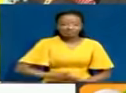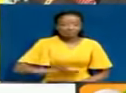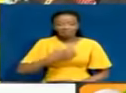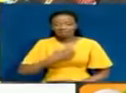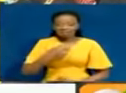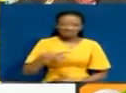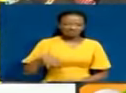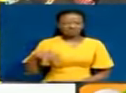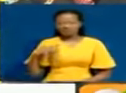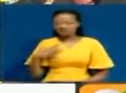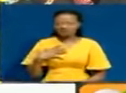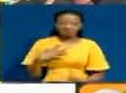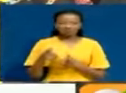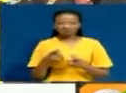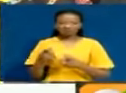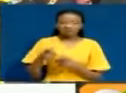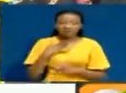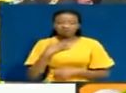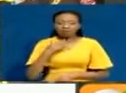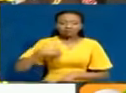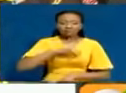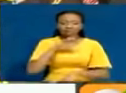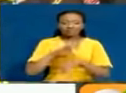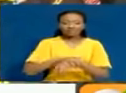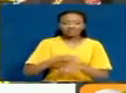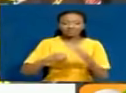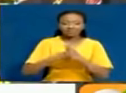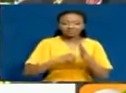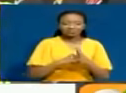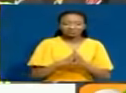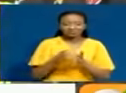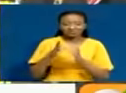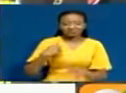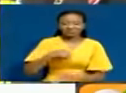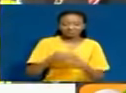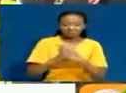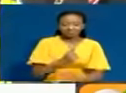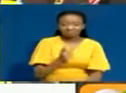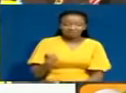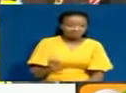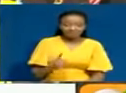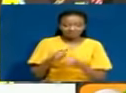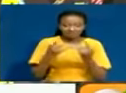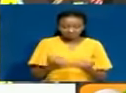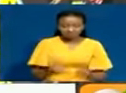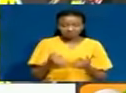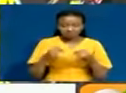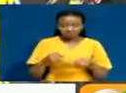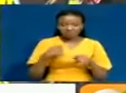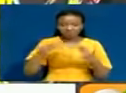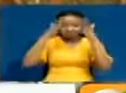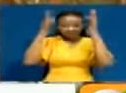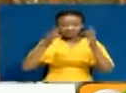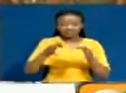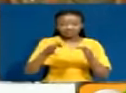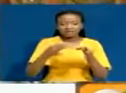and, you know, looking for our support by force. So from today we have started a new journey and we're going to